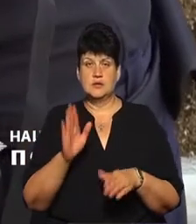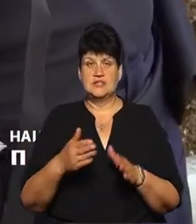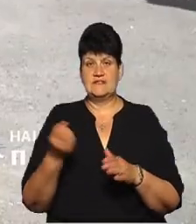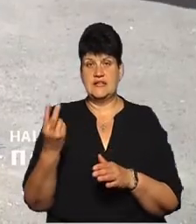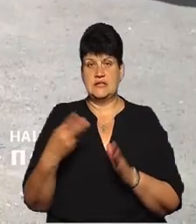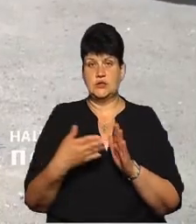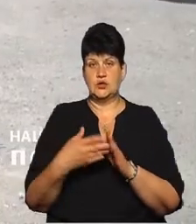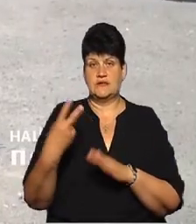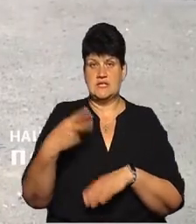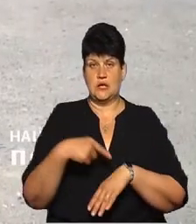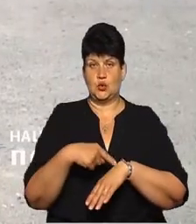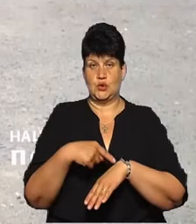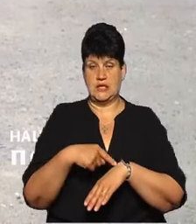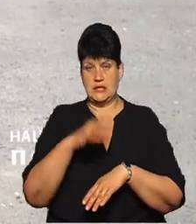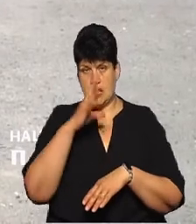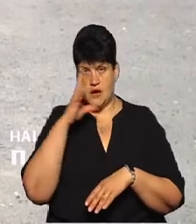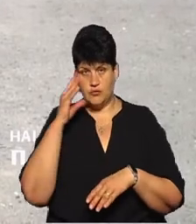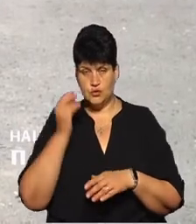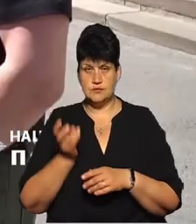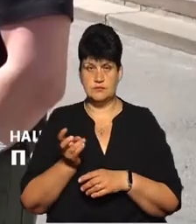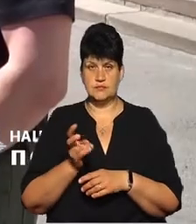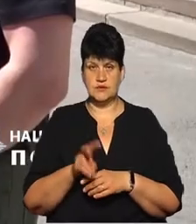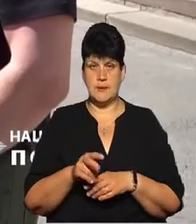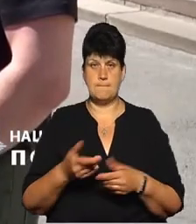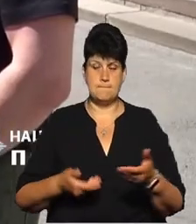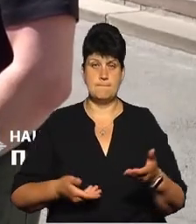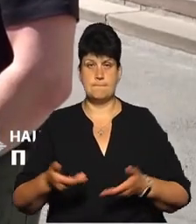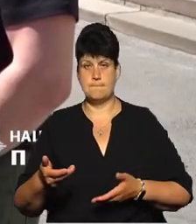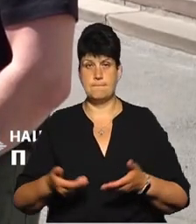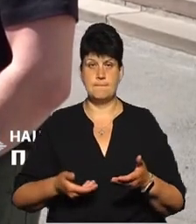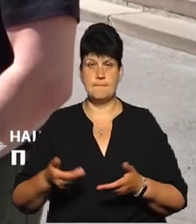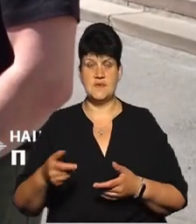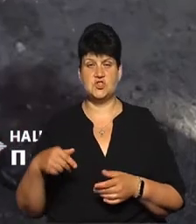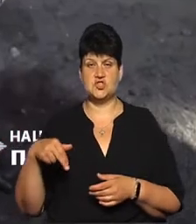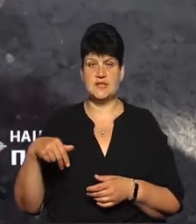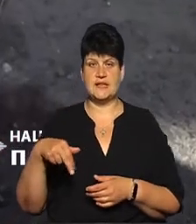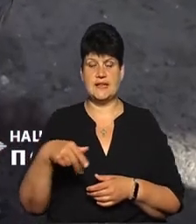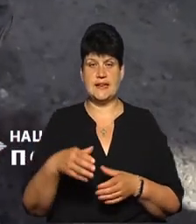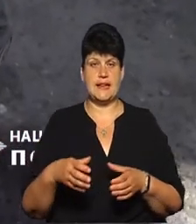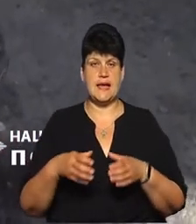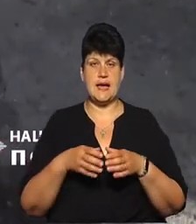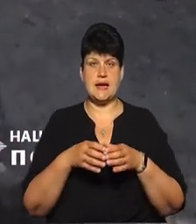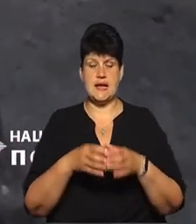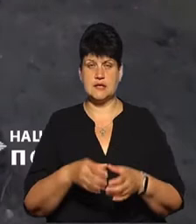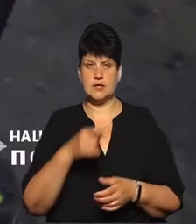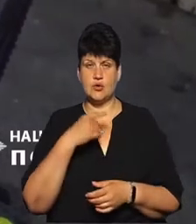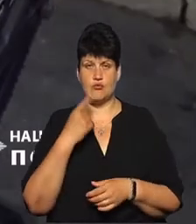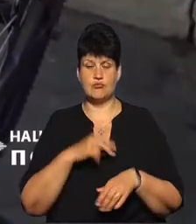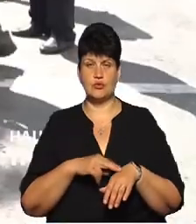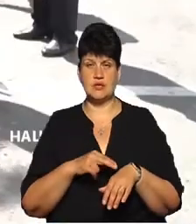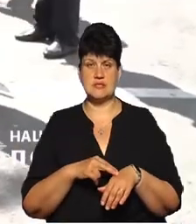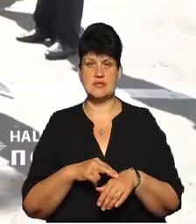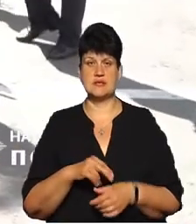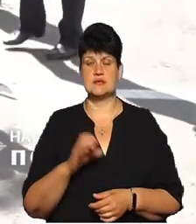20 години, а вночі на службу заступатимуть піші наряди, каже начальник відділу превенції Тернопільського районного управління поліції Сергій